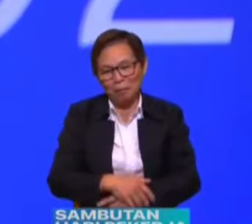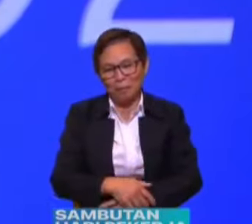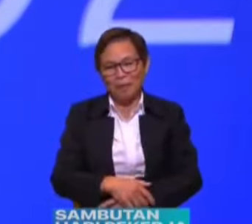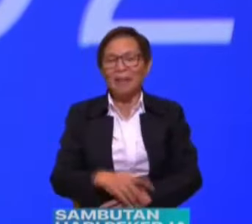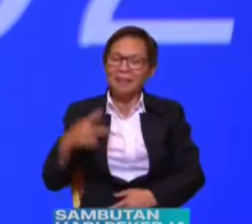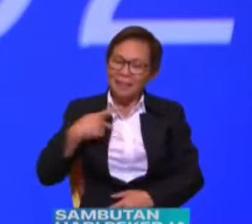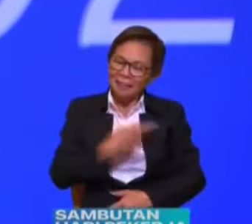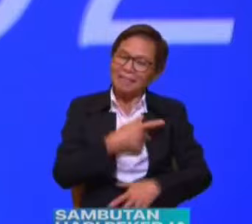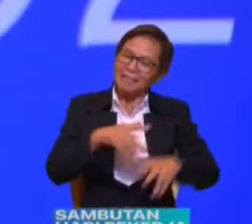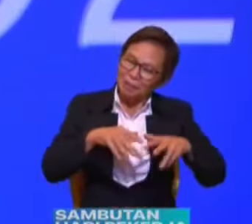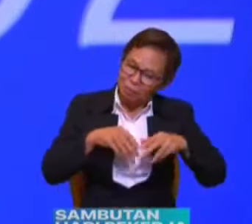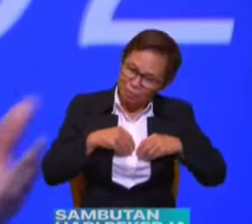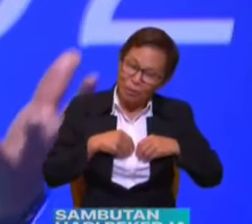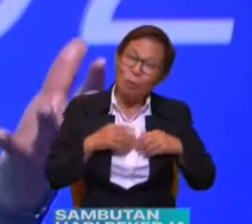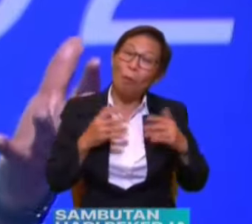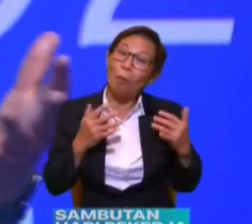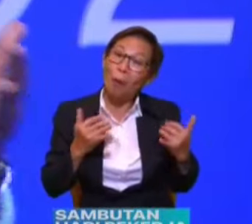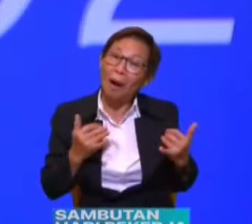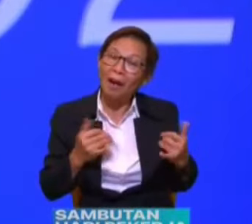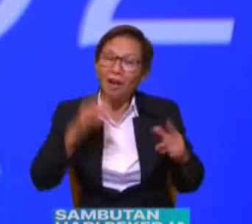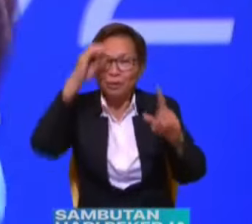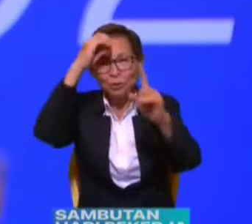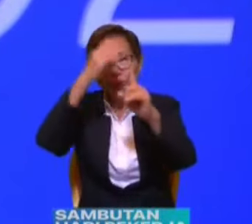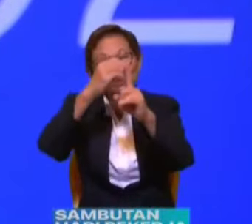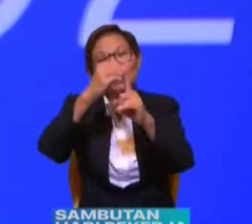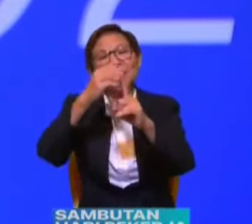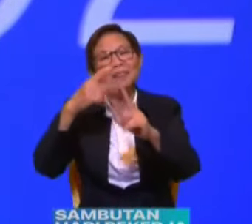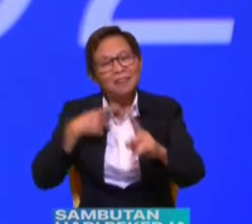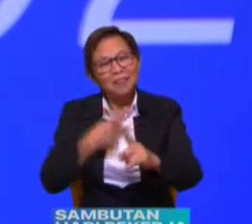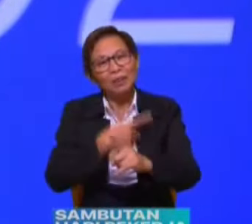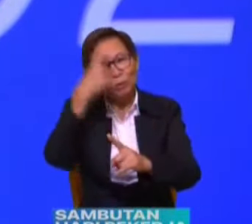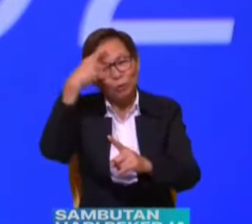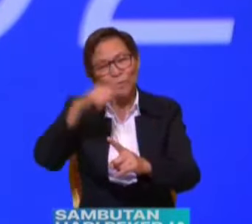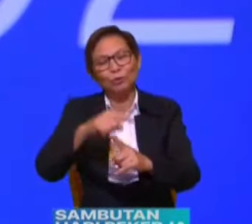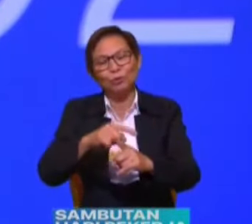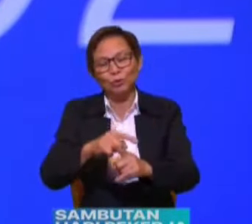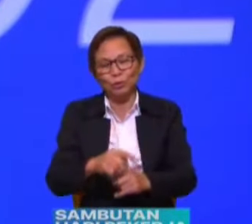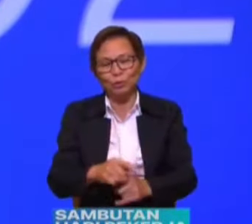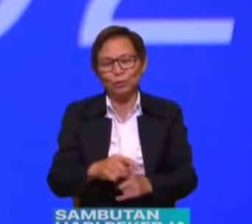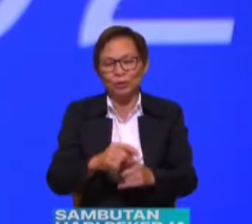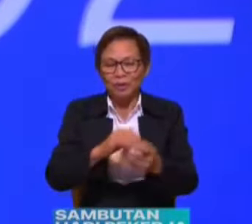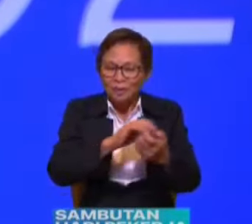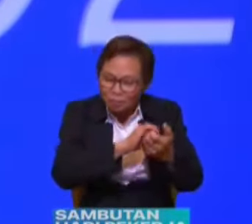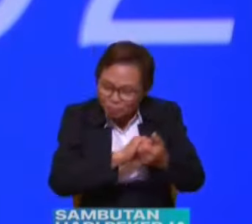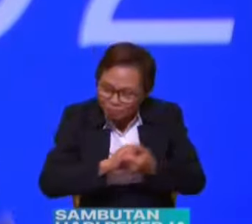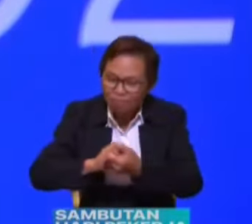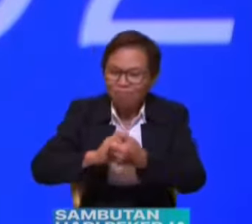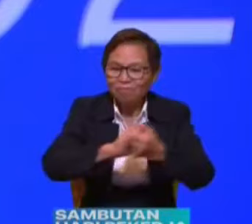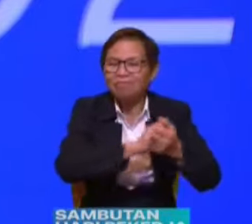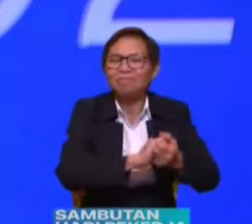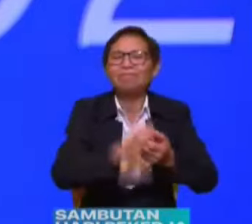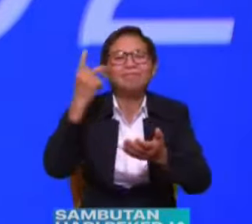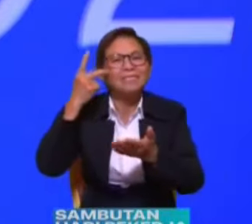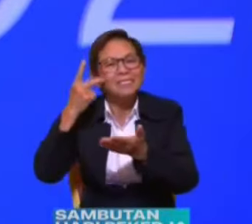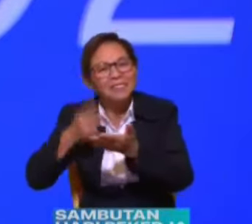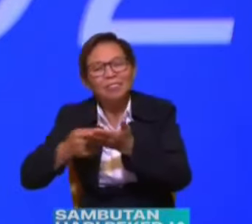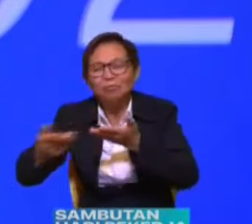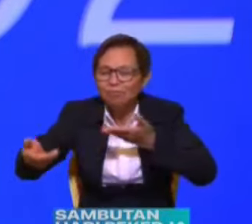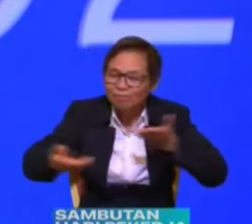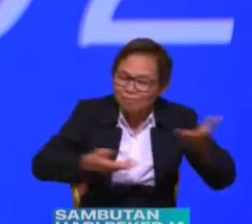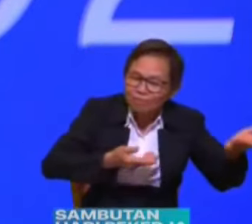Dan kita terima kerana itu tujuan kita untuk silaturahim, untuk kenal-mengenal,